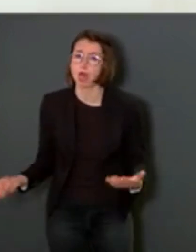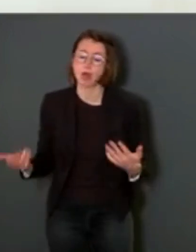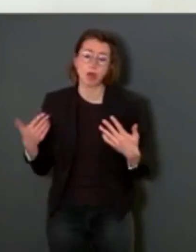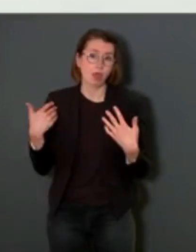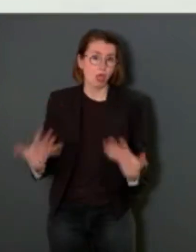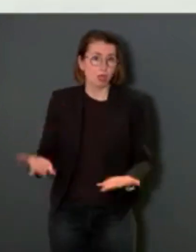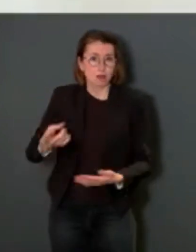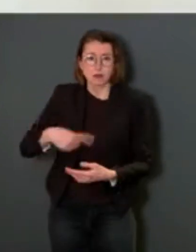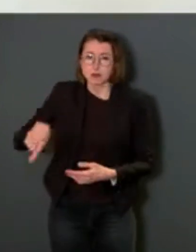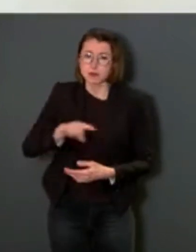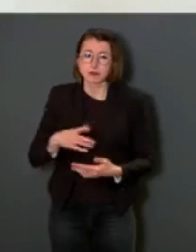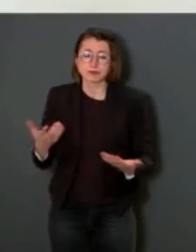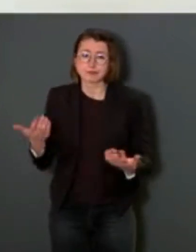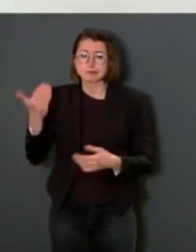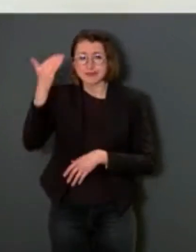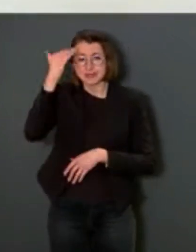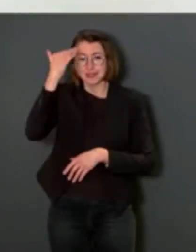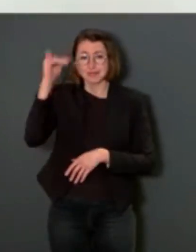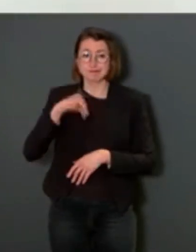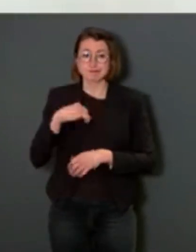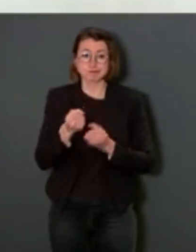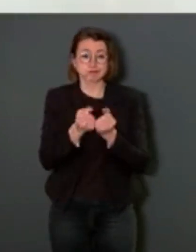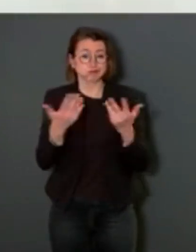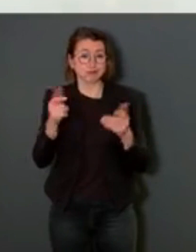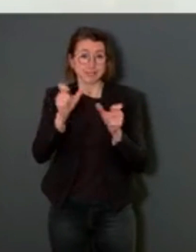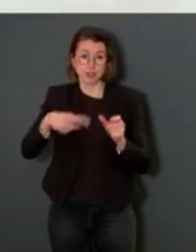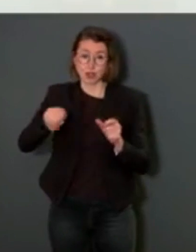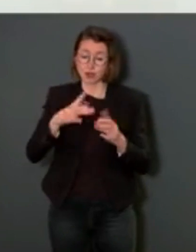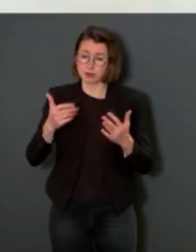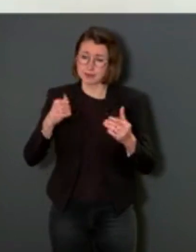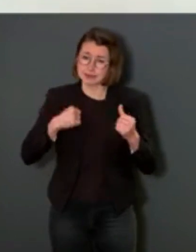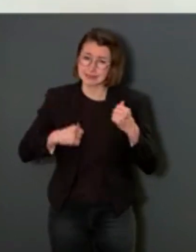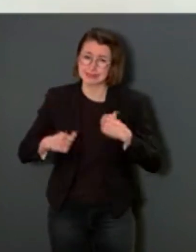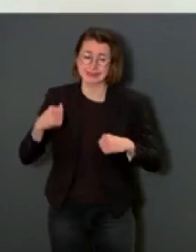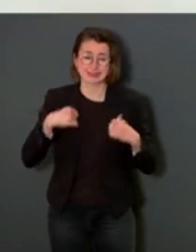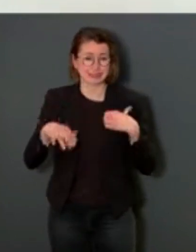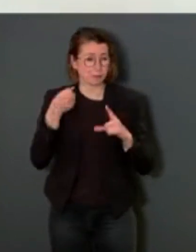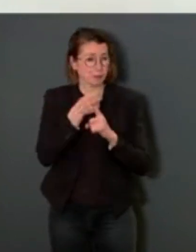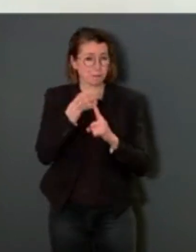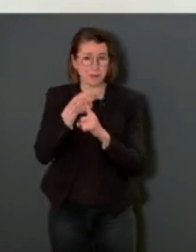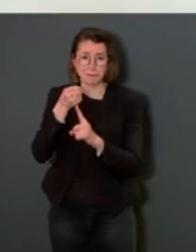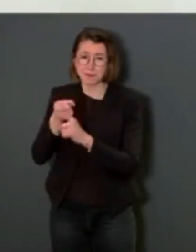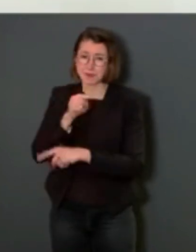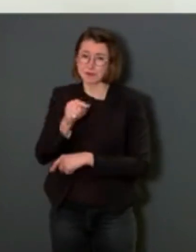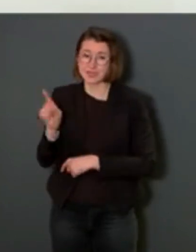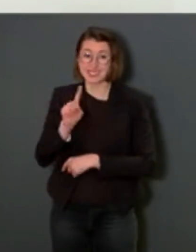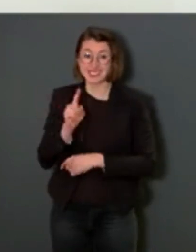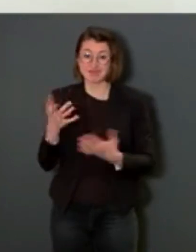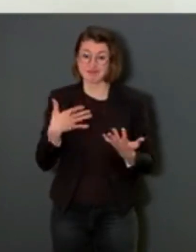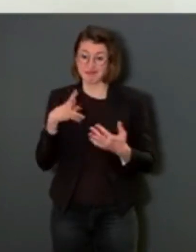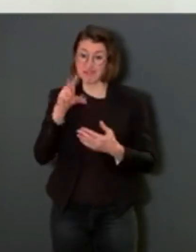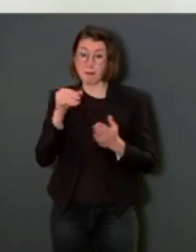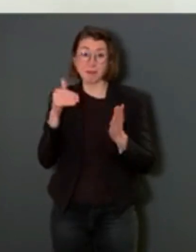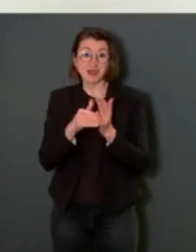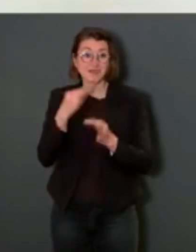sont en grande difficulté. Je pense aux près de 20 000 familles qui ont dû perdre